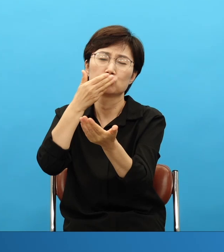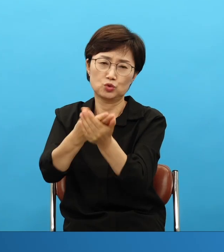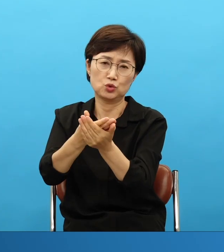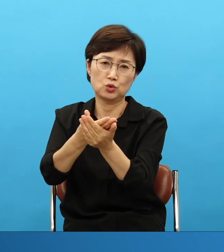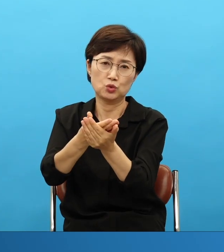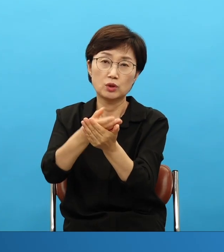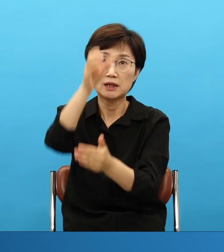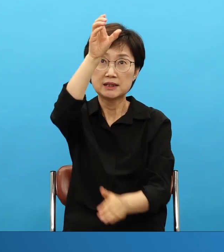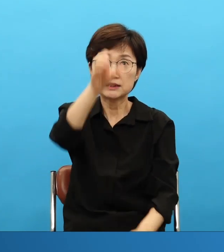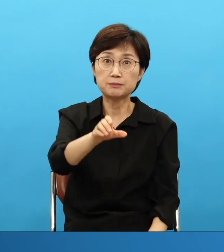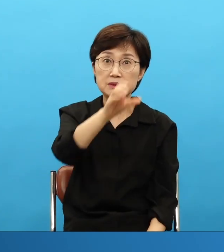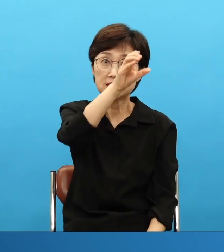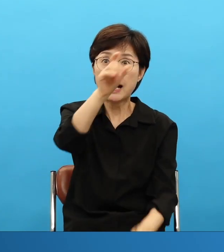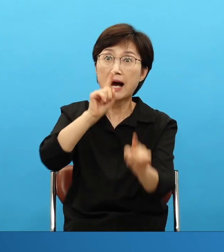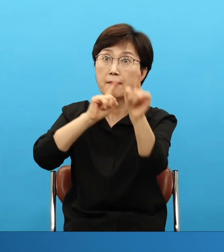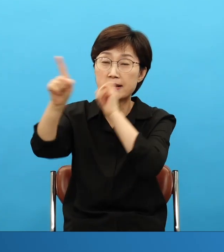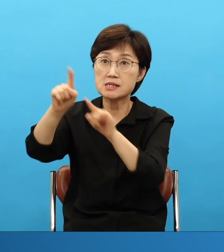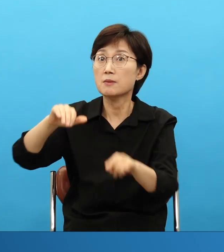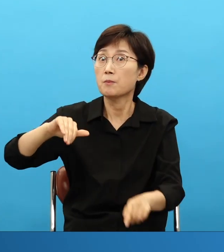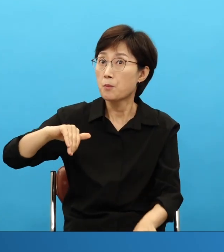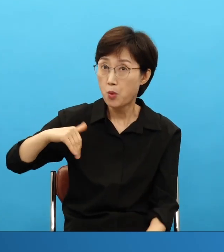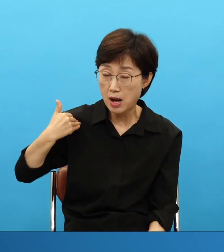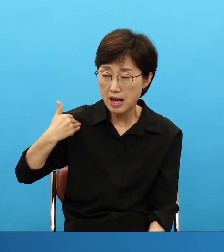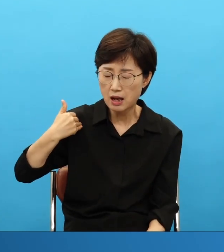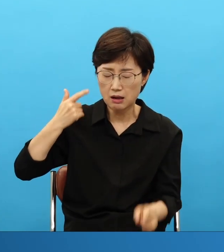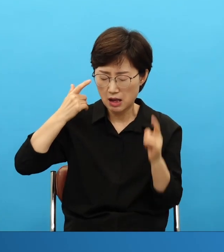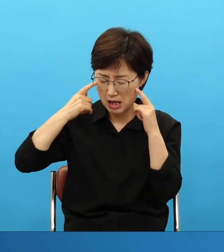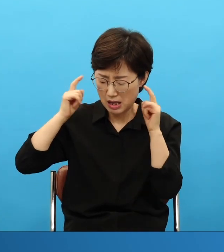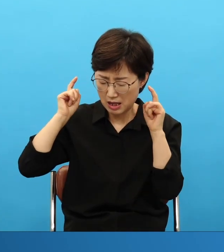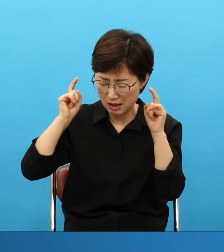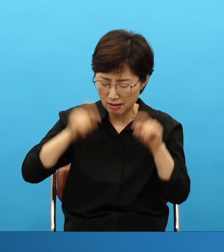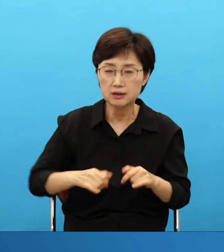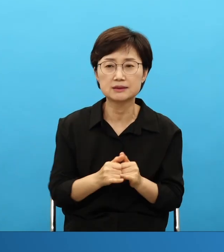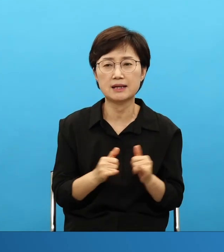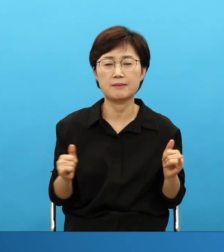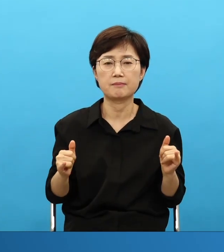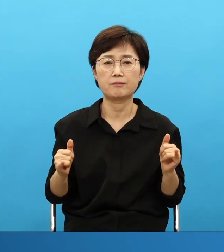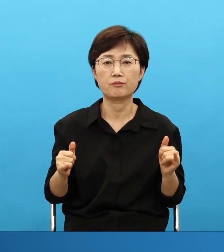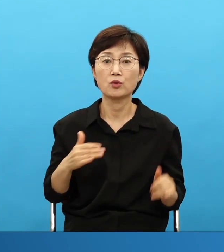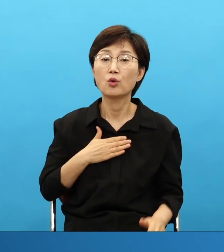자입니다 그래서 오늘 늘 어떤 길에서냐 십자가의도